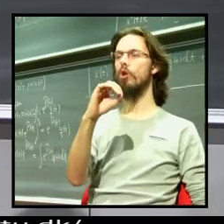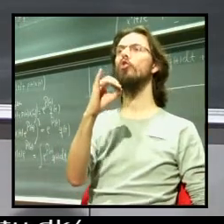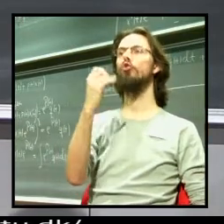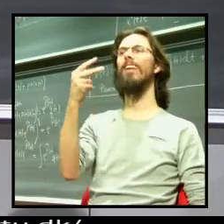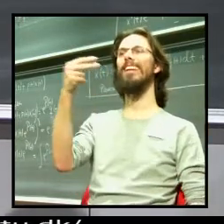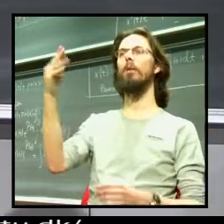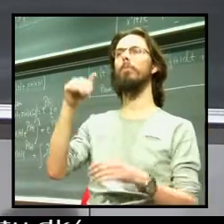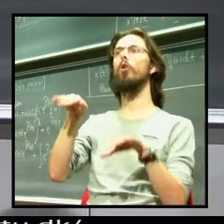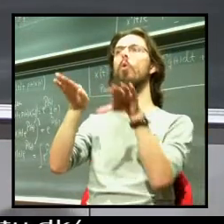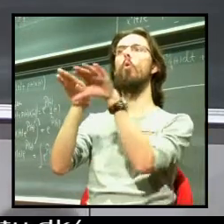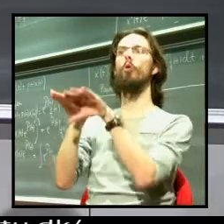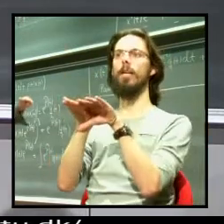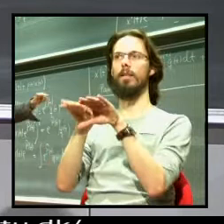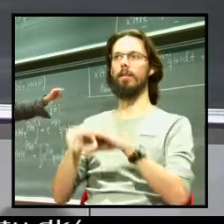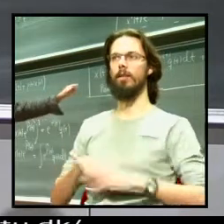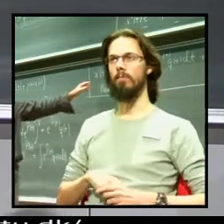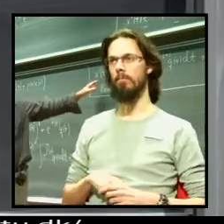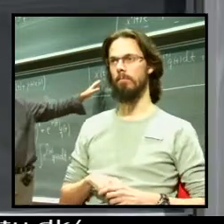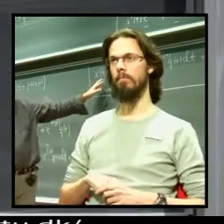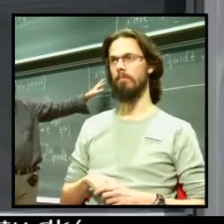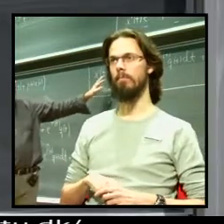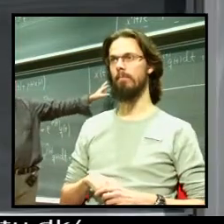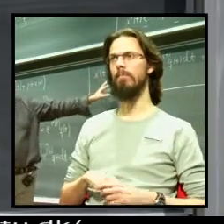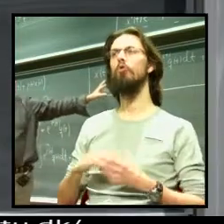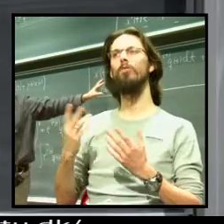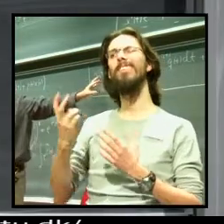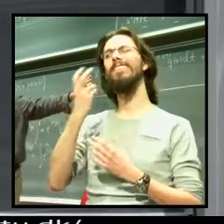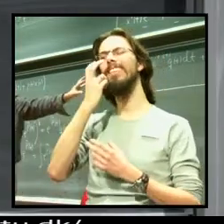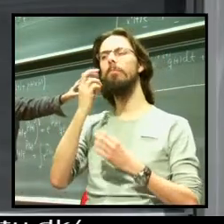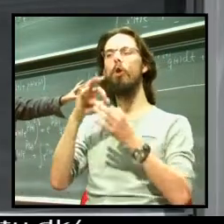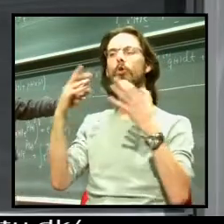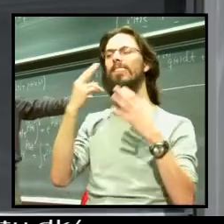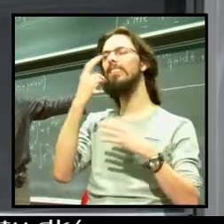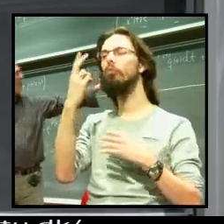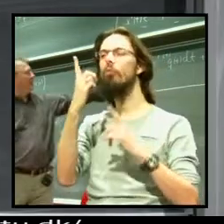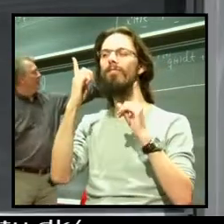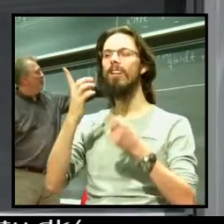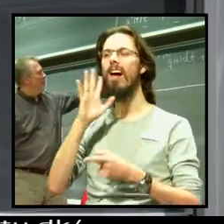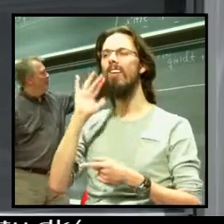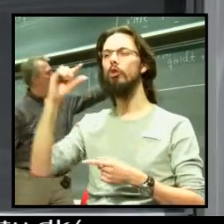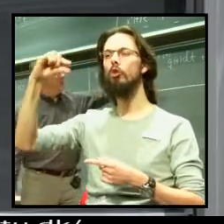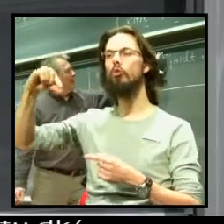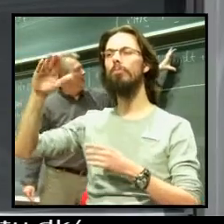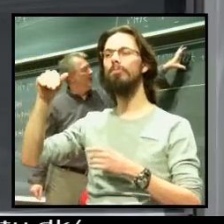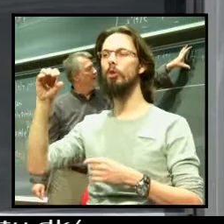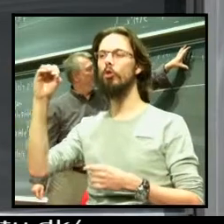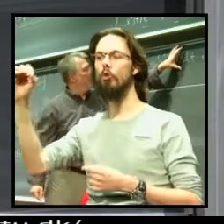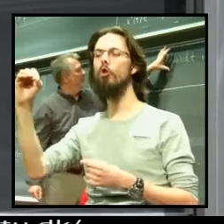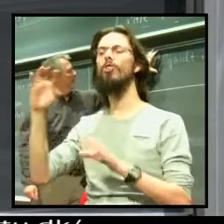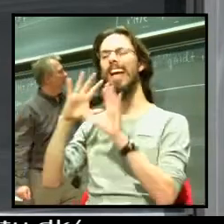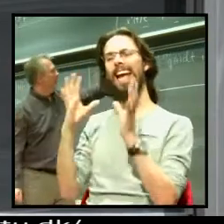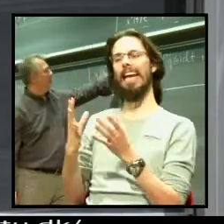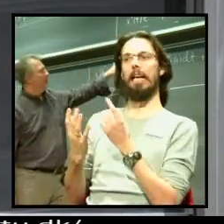homogen. Okay? Så tjek lige, hvordan løsningen ser ud, hvis q er 0. Jamen, så forsvinder hele det her